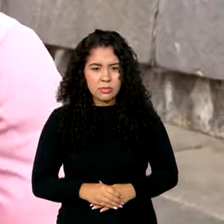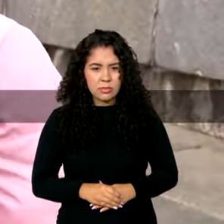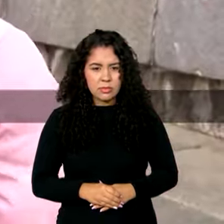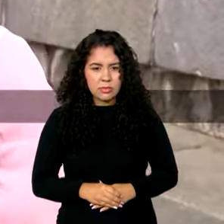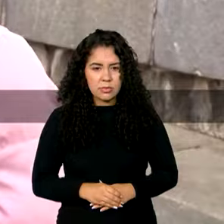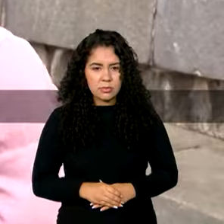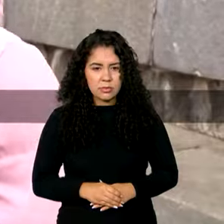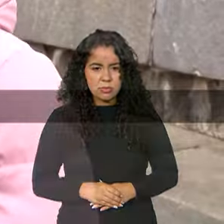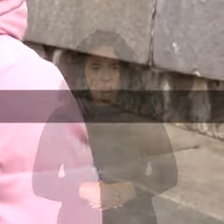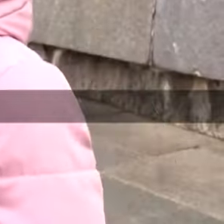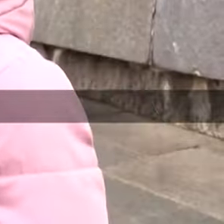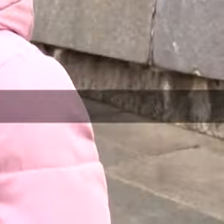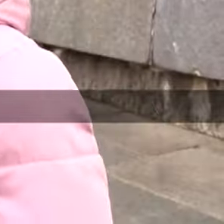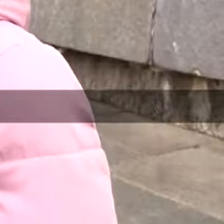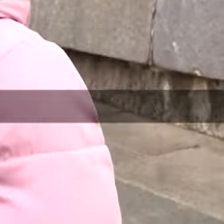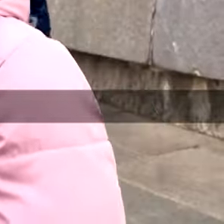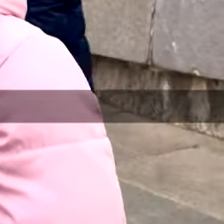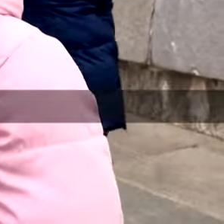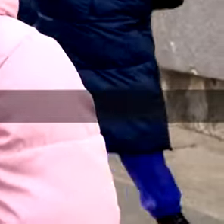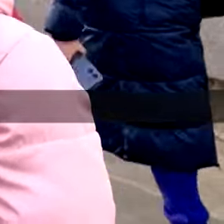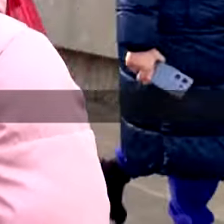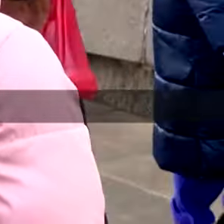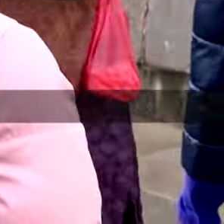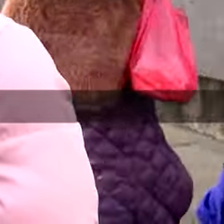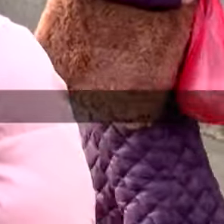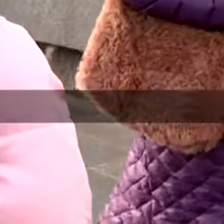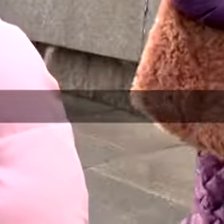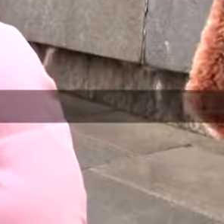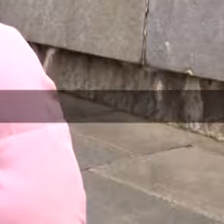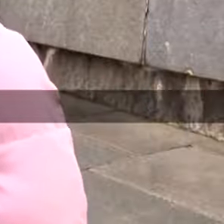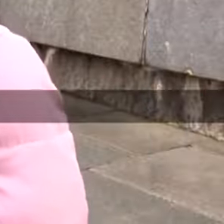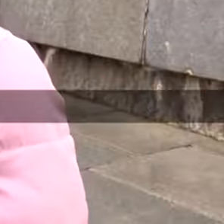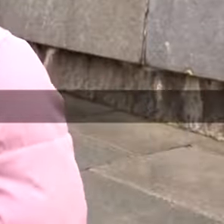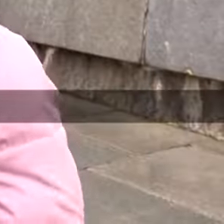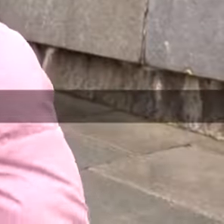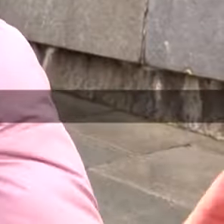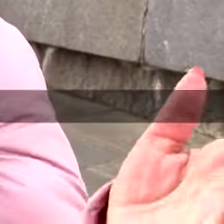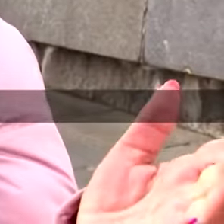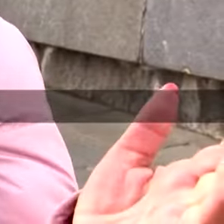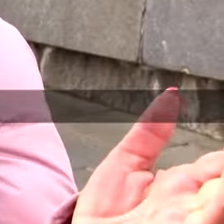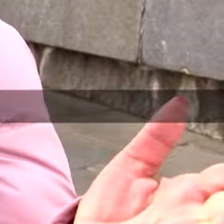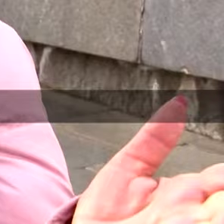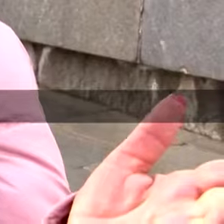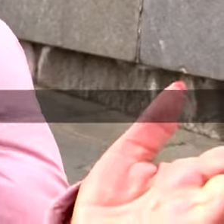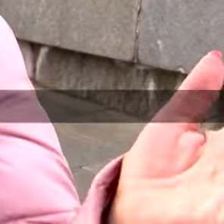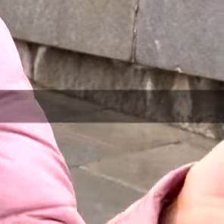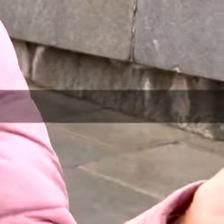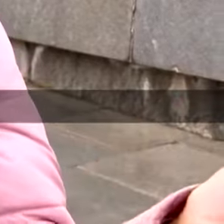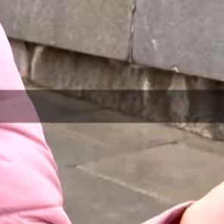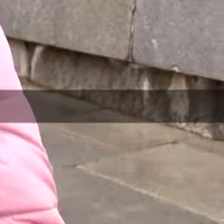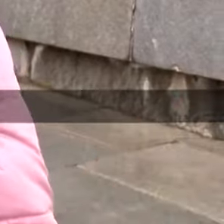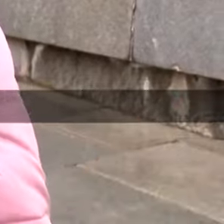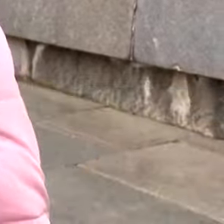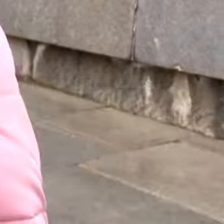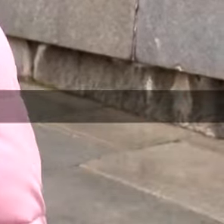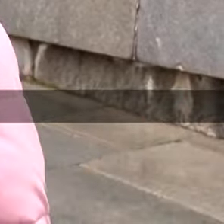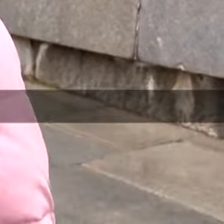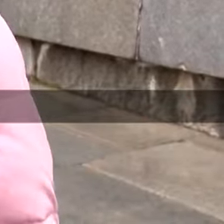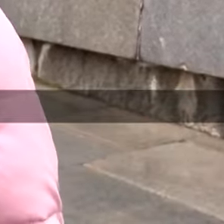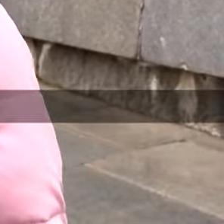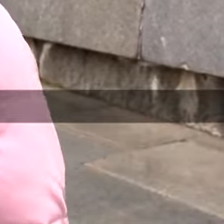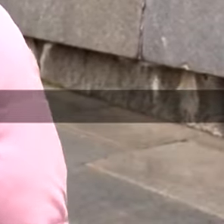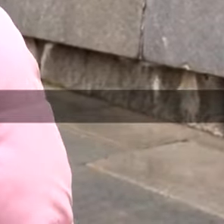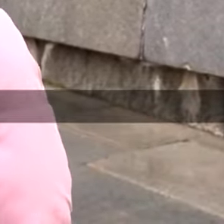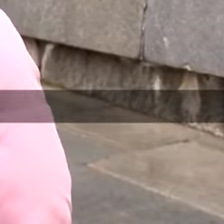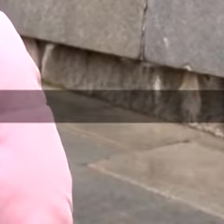незабываемо. Сейчас мы гуляли здесь, нам очень повезло, потому что Бог дал замечательную погоду. Солнце,